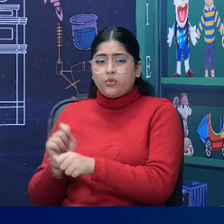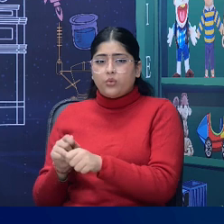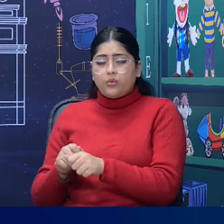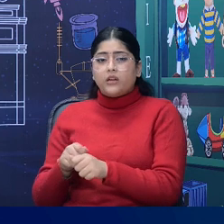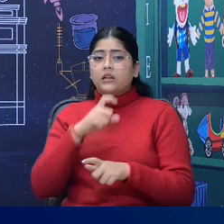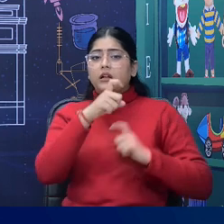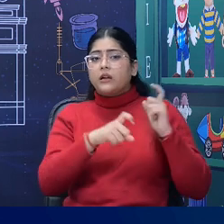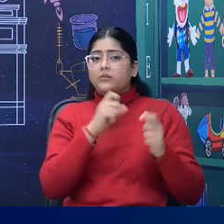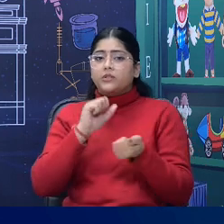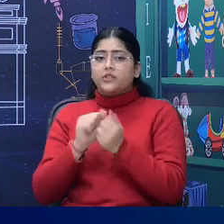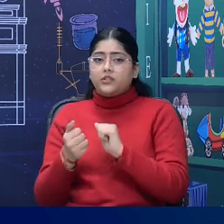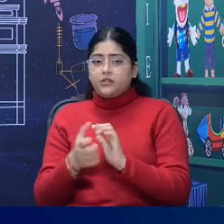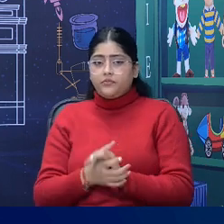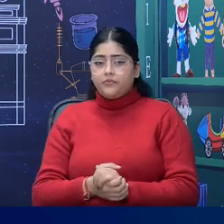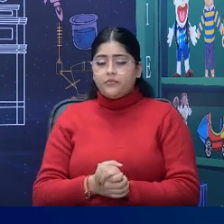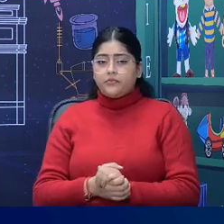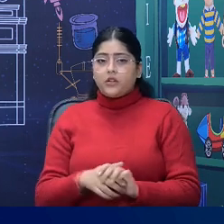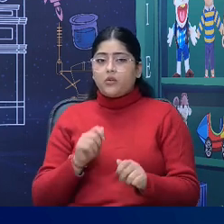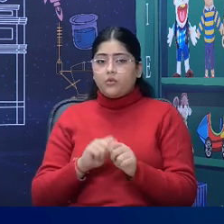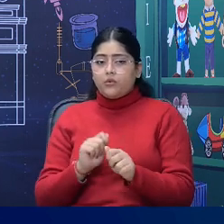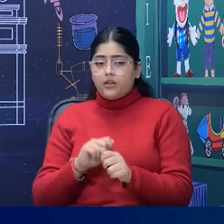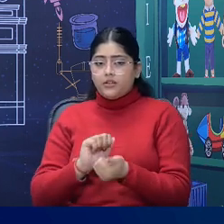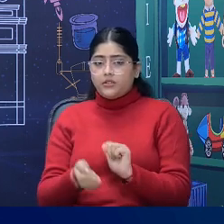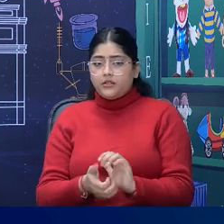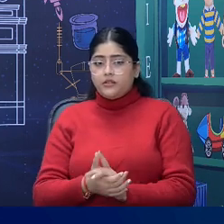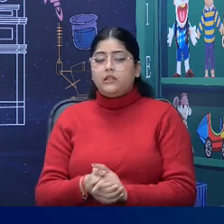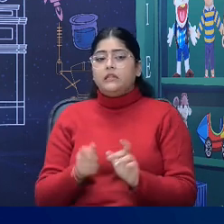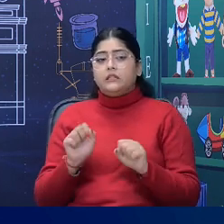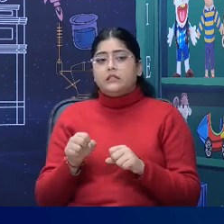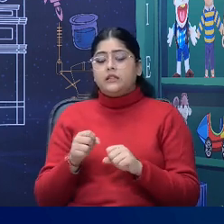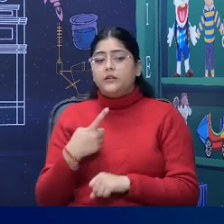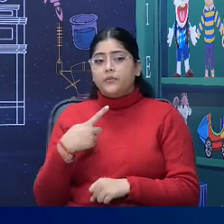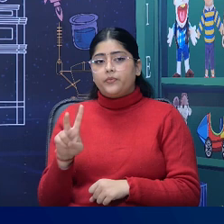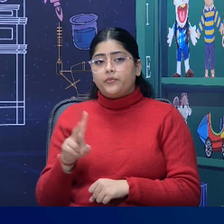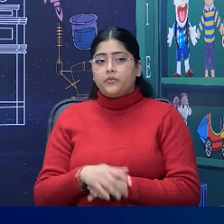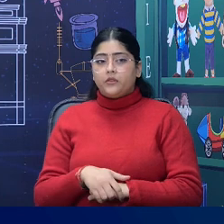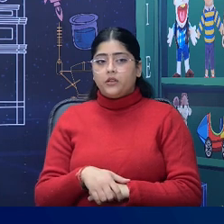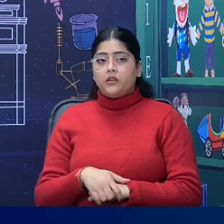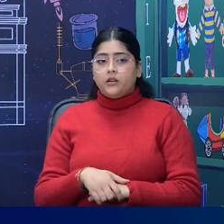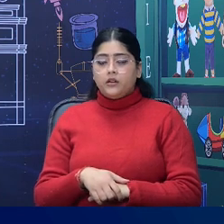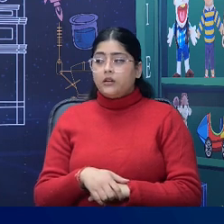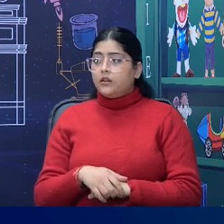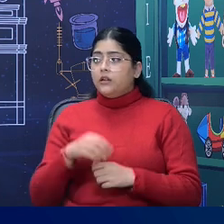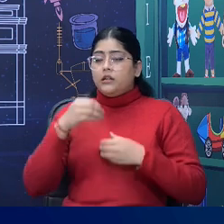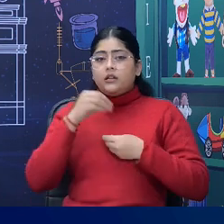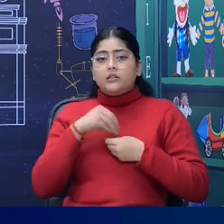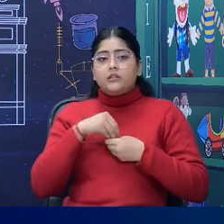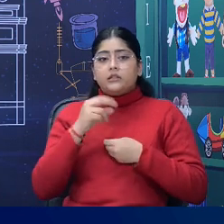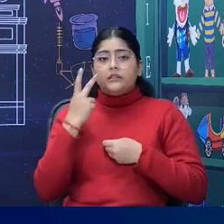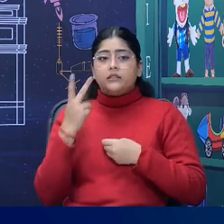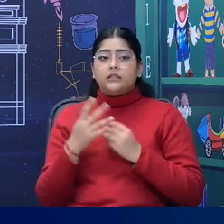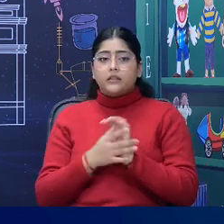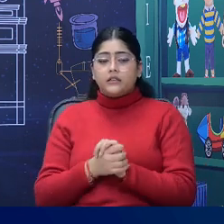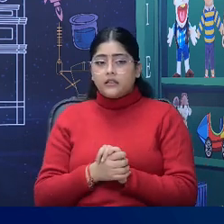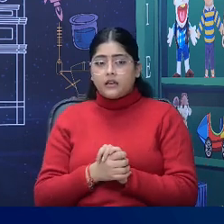चेंज कर लेता हूं बहुत खूबसूरत तरीके से जो है बात को स्थापित किया जा रहा है जी यही है कि एक दूसरे को देखकर हम लोग अपनी क्रिया प्रतिक्रिया करते हैं